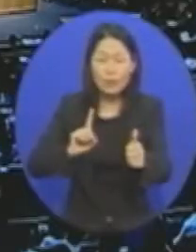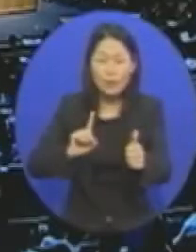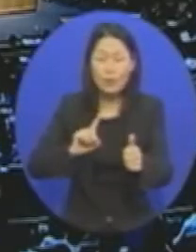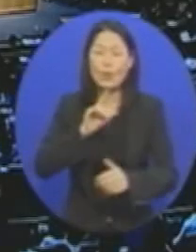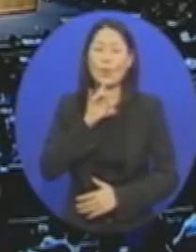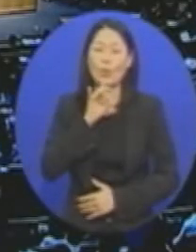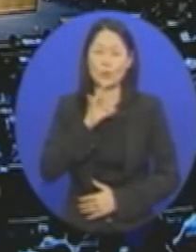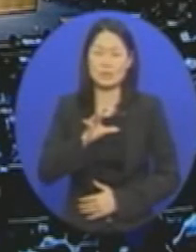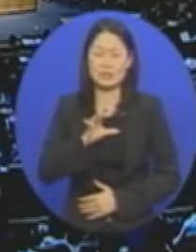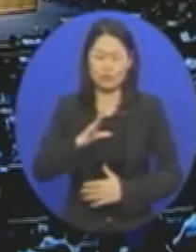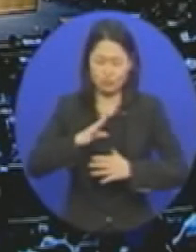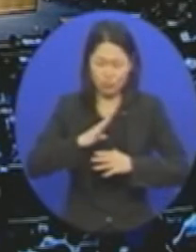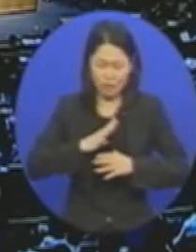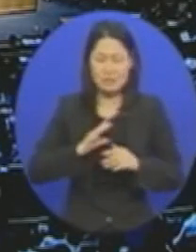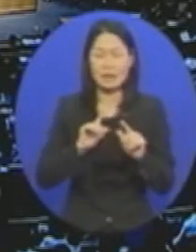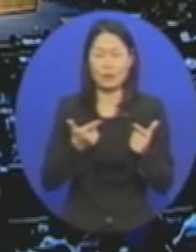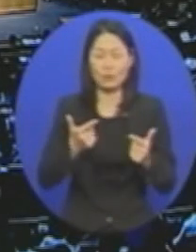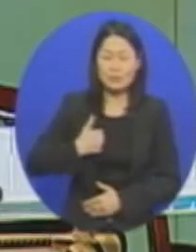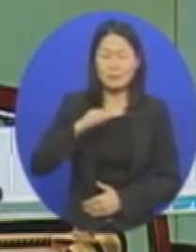리듬 인것